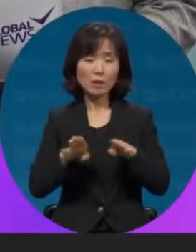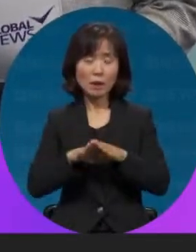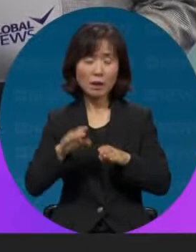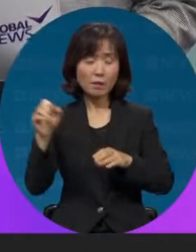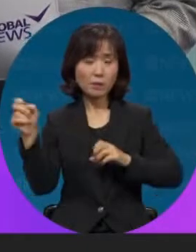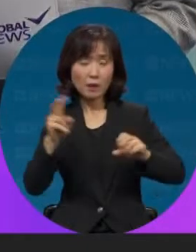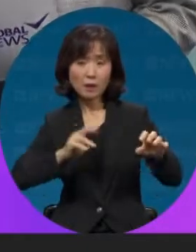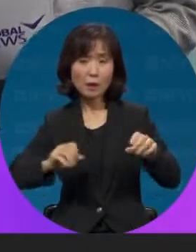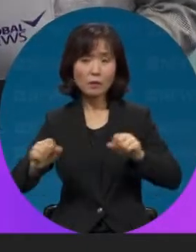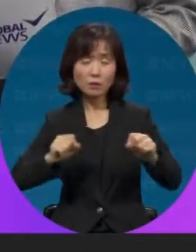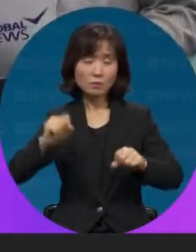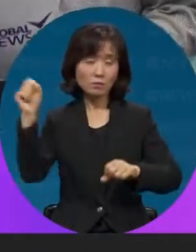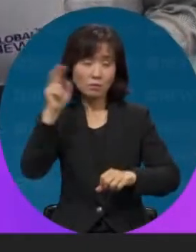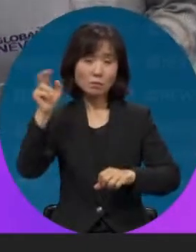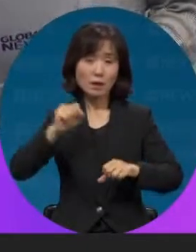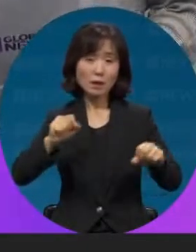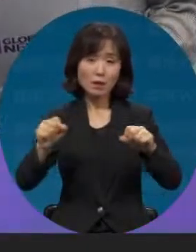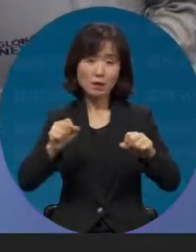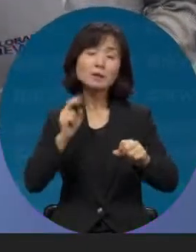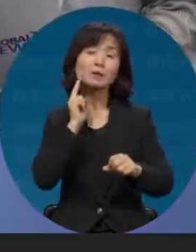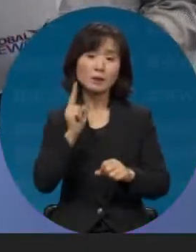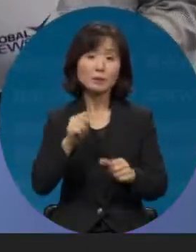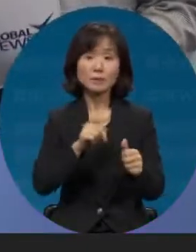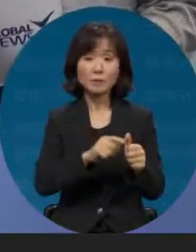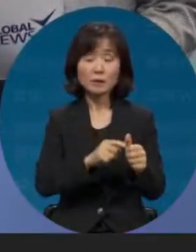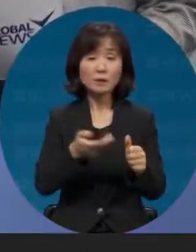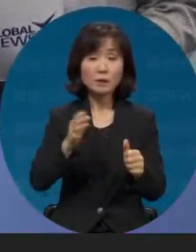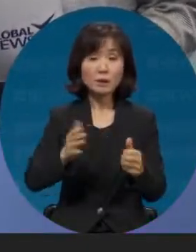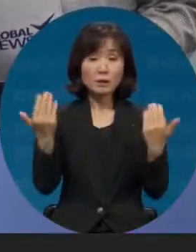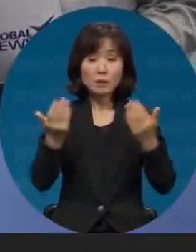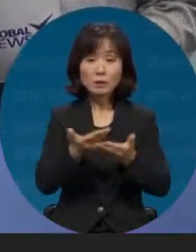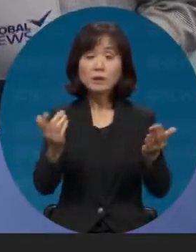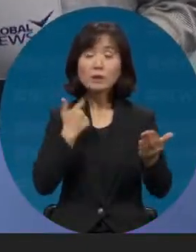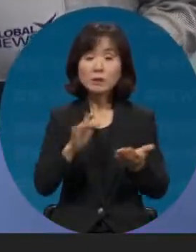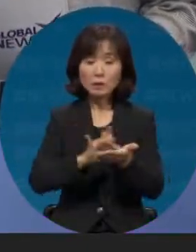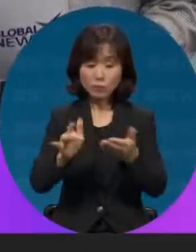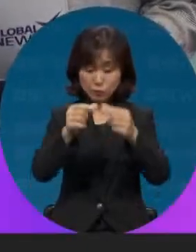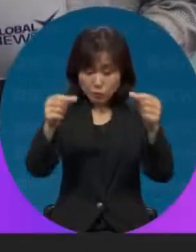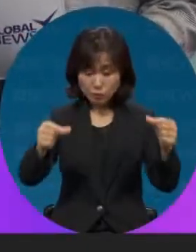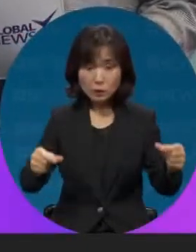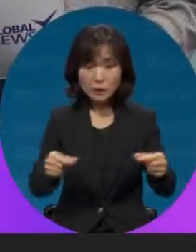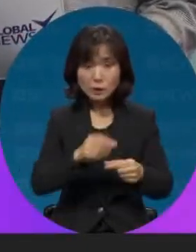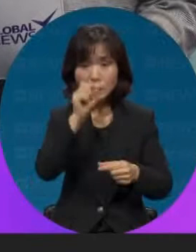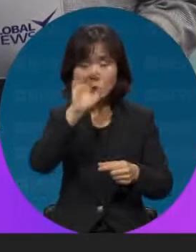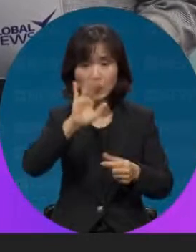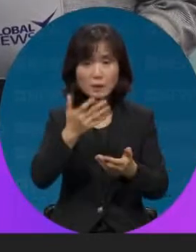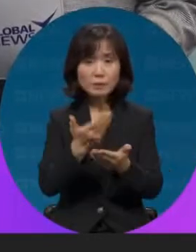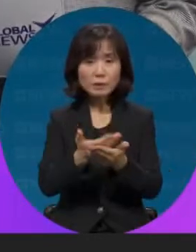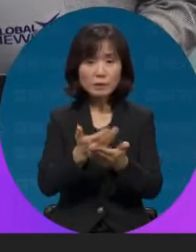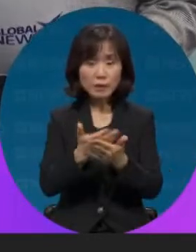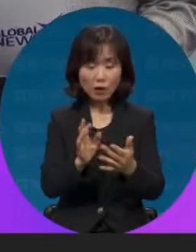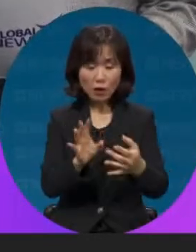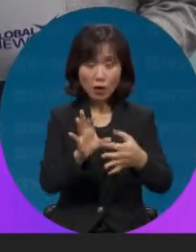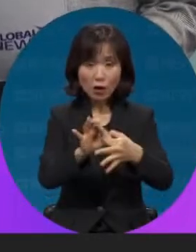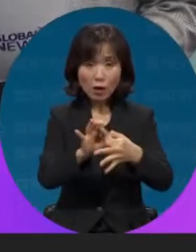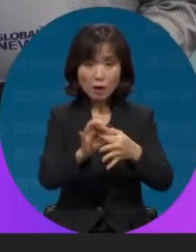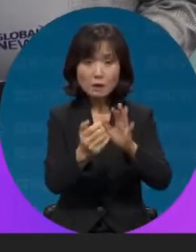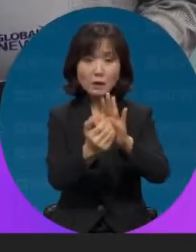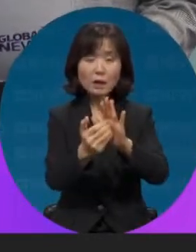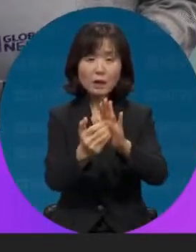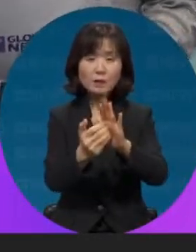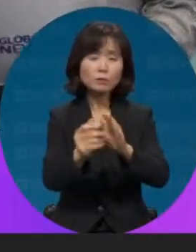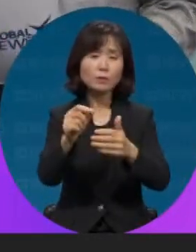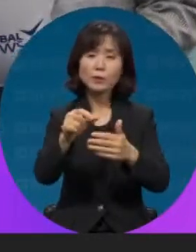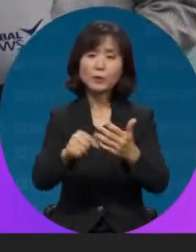취약한 상태였다 고 설명했습니다 하지만 학교에서 나눠준 태블릿 pc 엔 부적절한 콘텐츠 에 접속하는 걸 차단하는 트 레 이 터 링